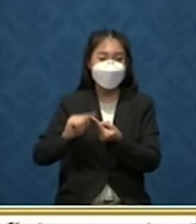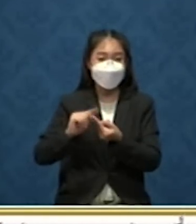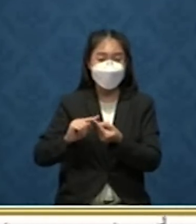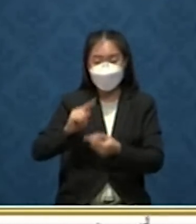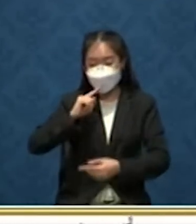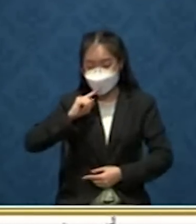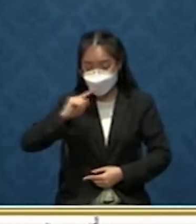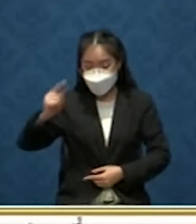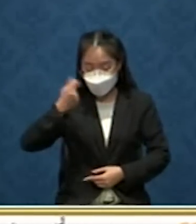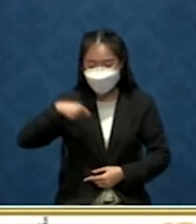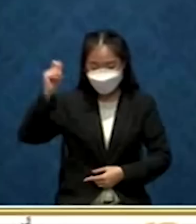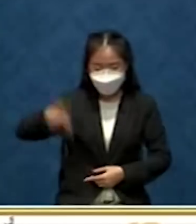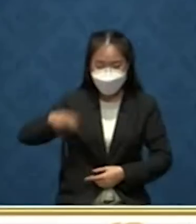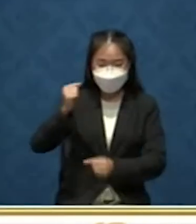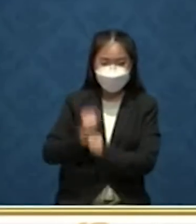ได้